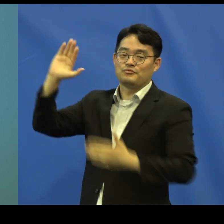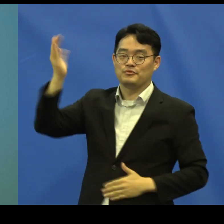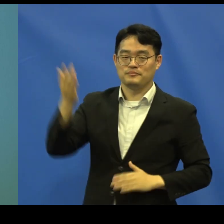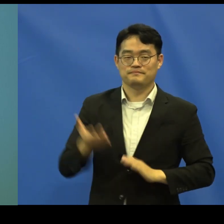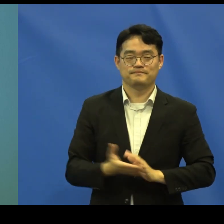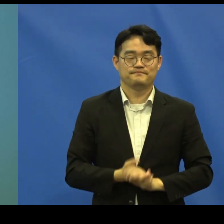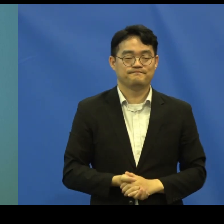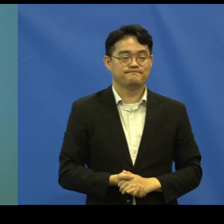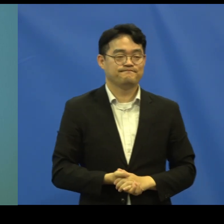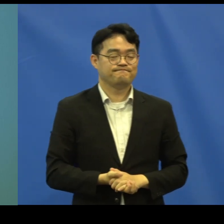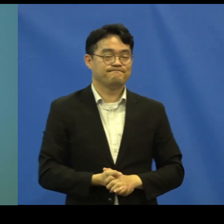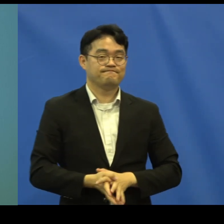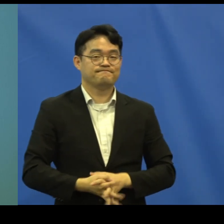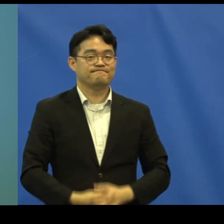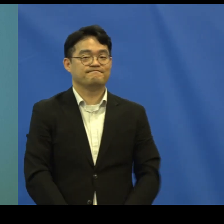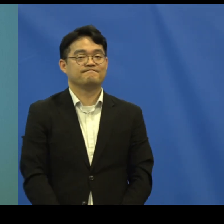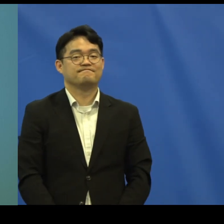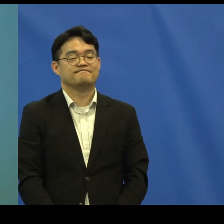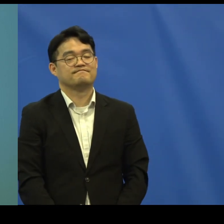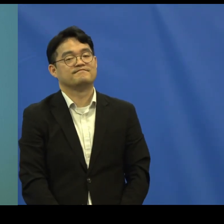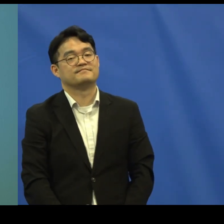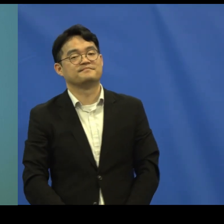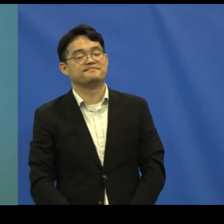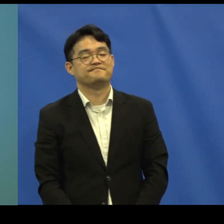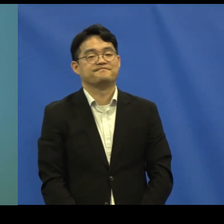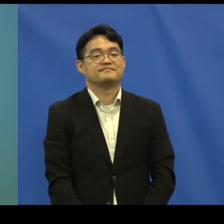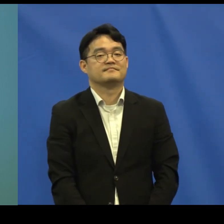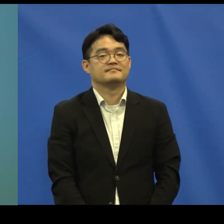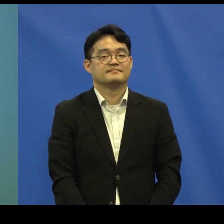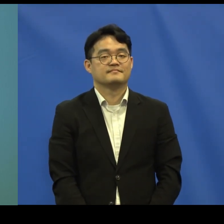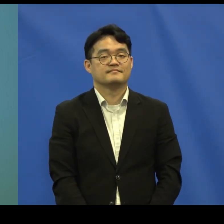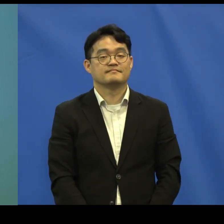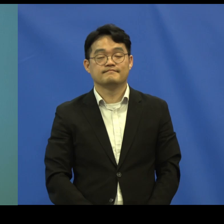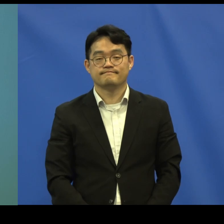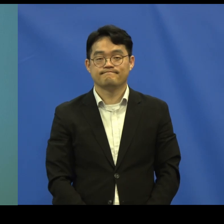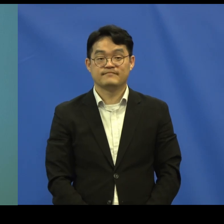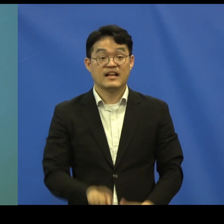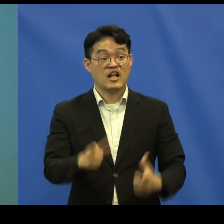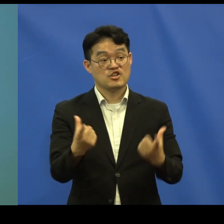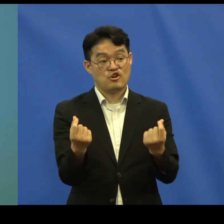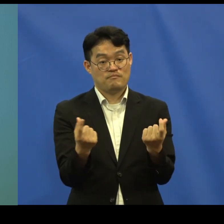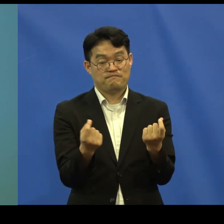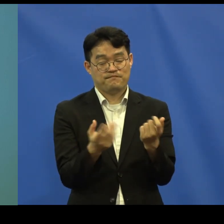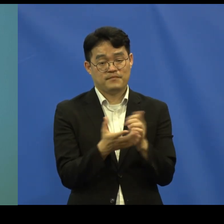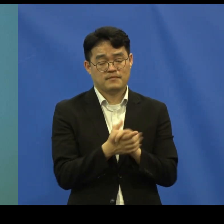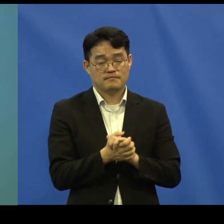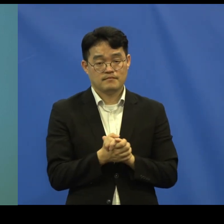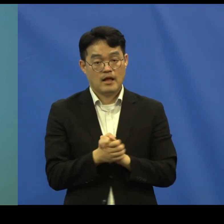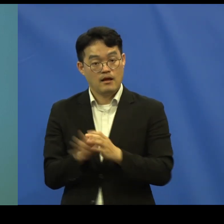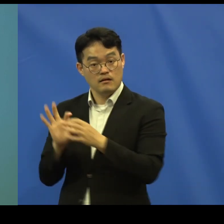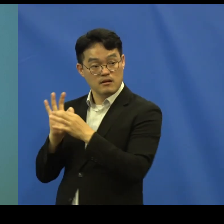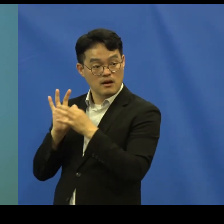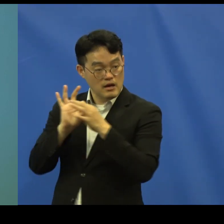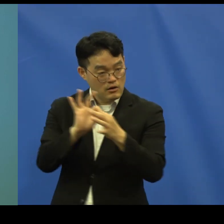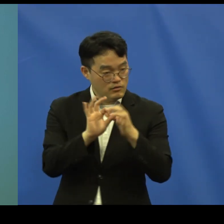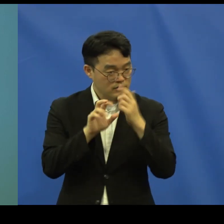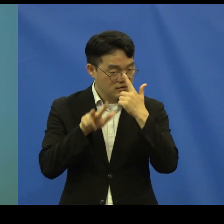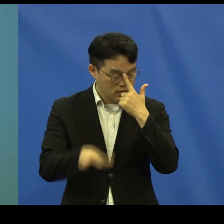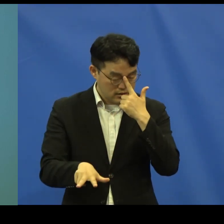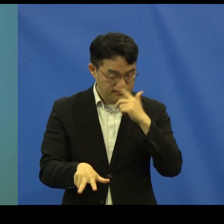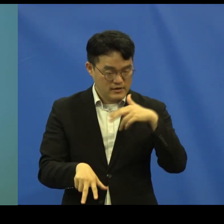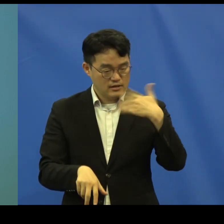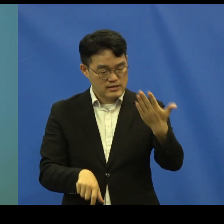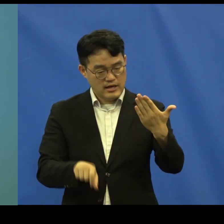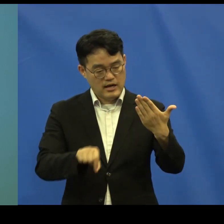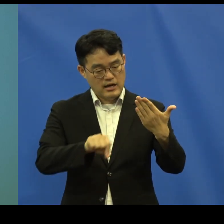이런 약속을 이제 하고 있습니다. 자, 이런 등등 계속해서 이제 6절,